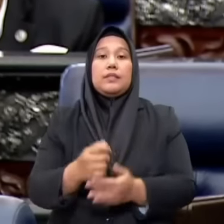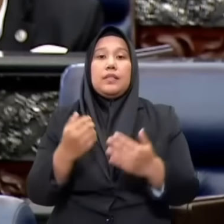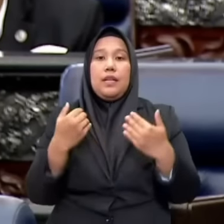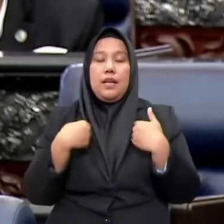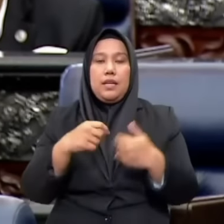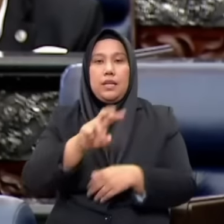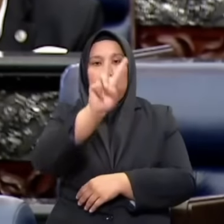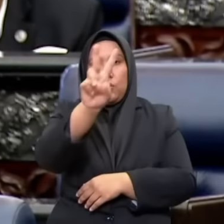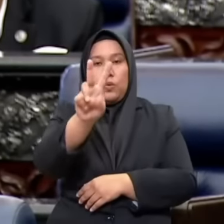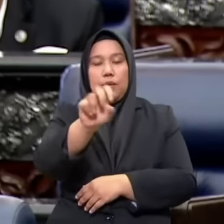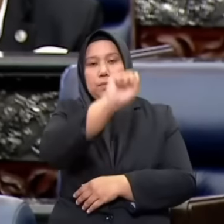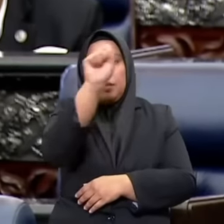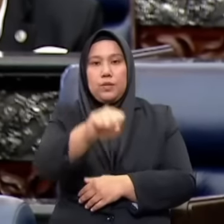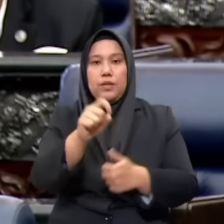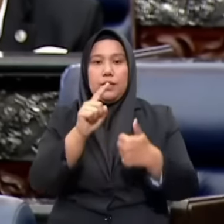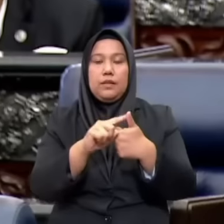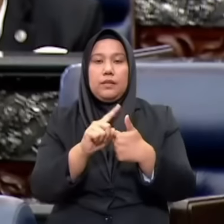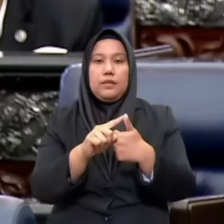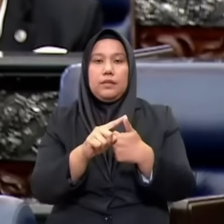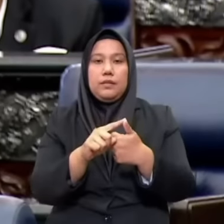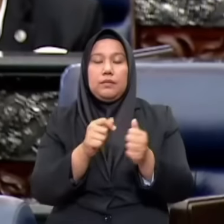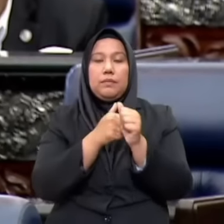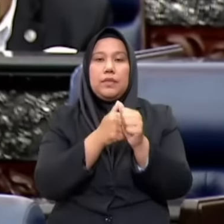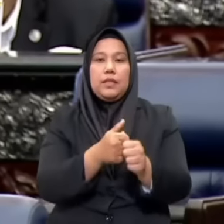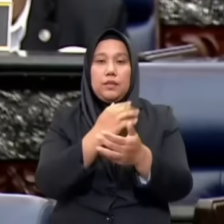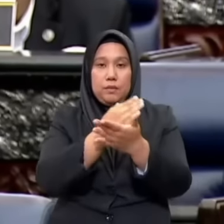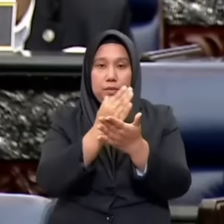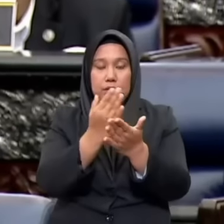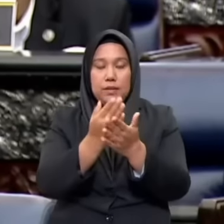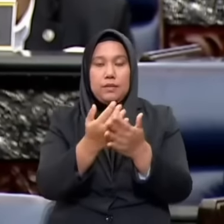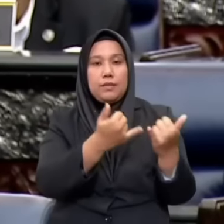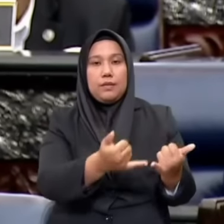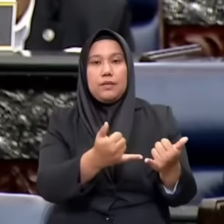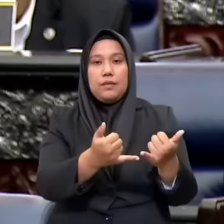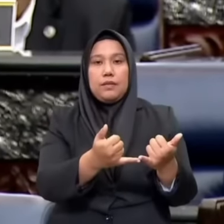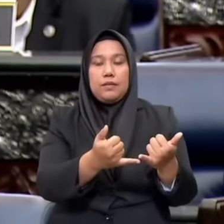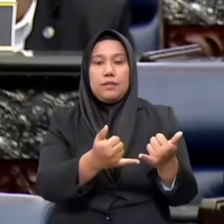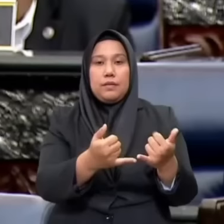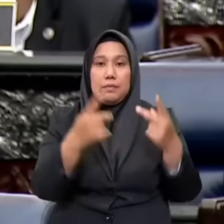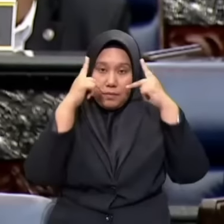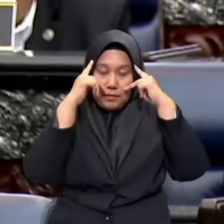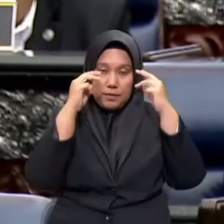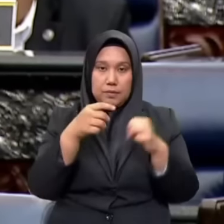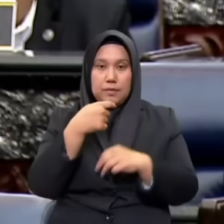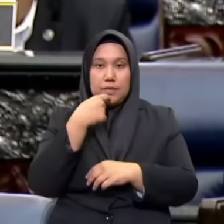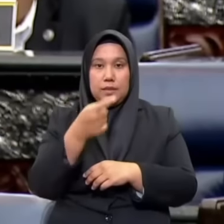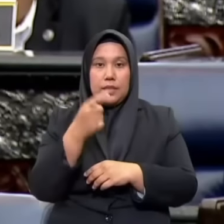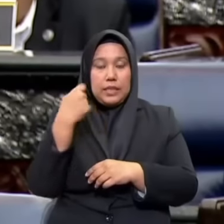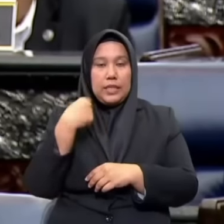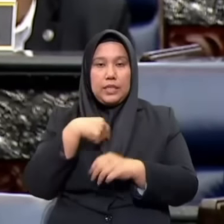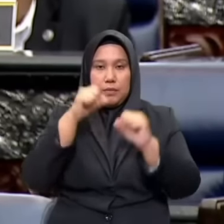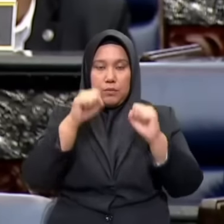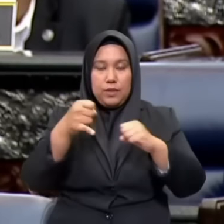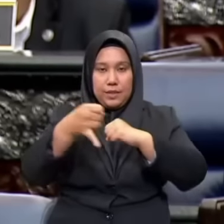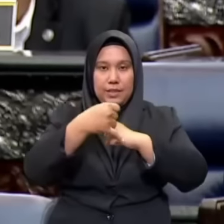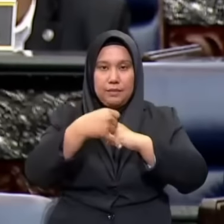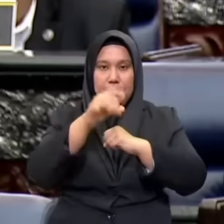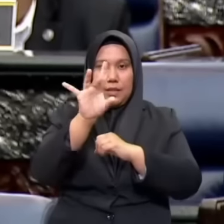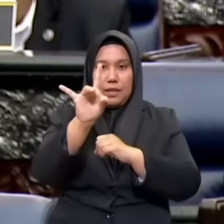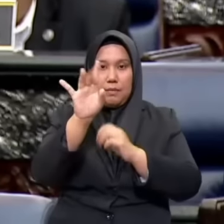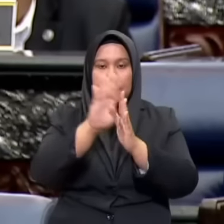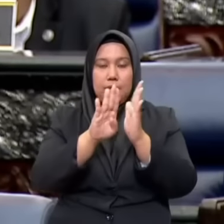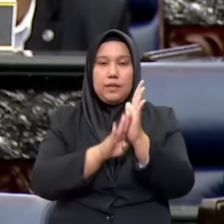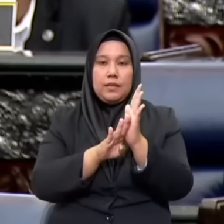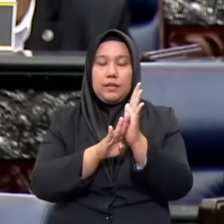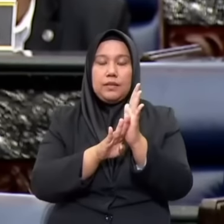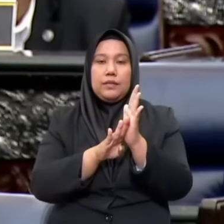persoalan susulan. Pertama sekali, mengikut belanjawan yang sedia ada, Yang Berhormat Perdana Menteri kata bahawa kita boleh jimatkan 8 bilion melalui